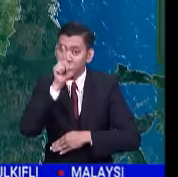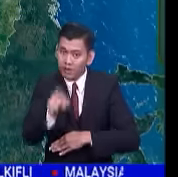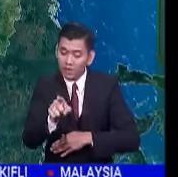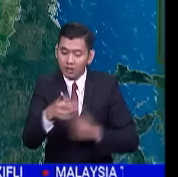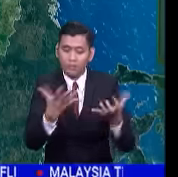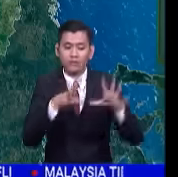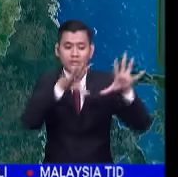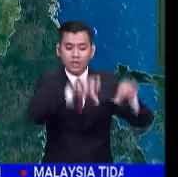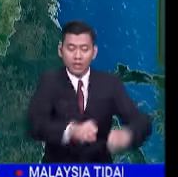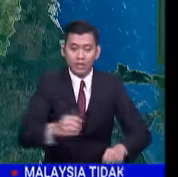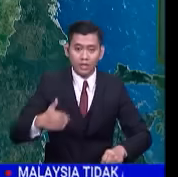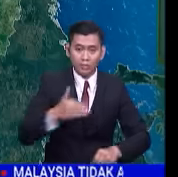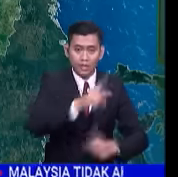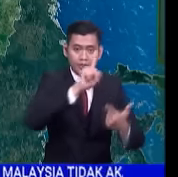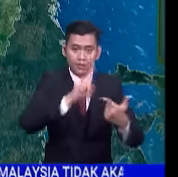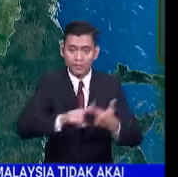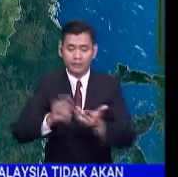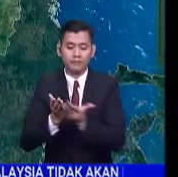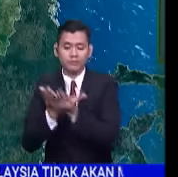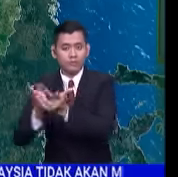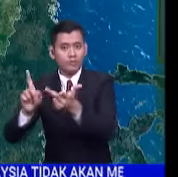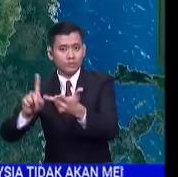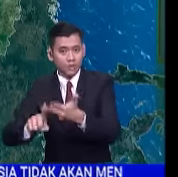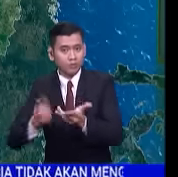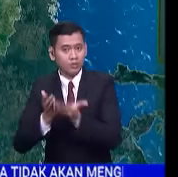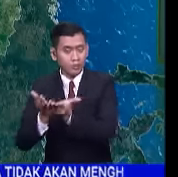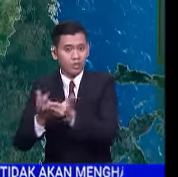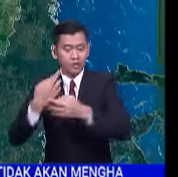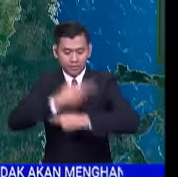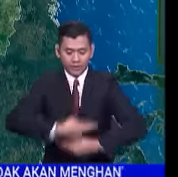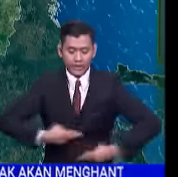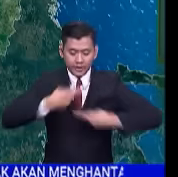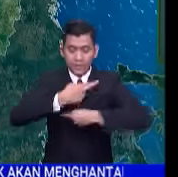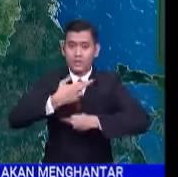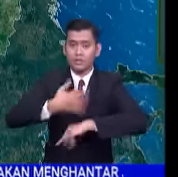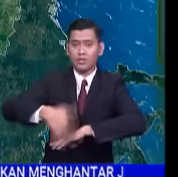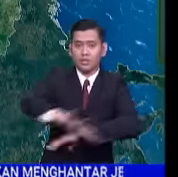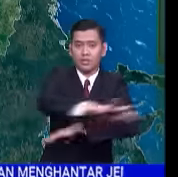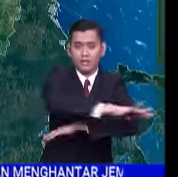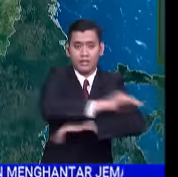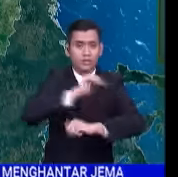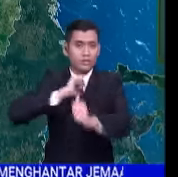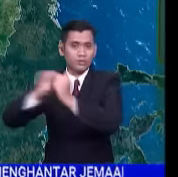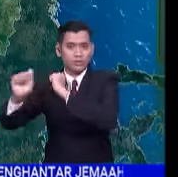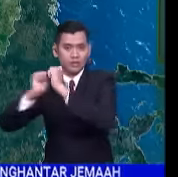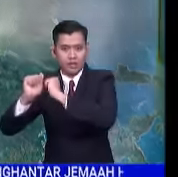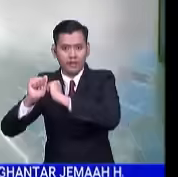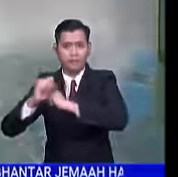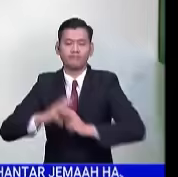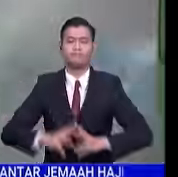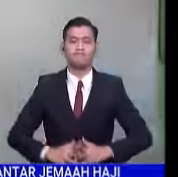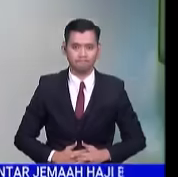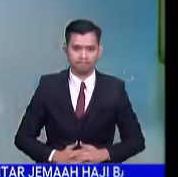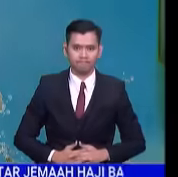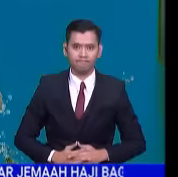menangkap ikan, bot-bot kecil dan perkapalan serta aktiviti pantai dan sukan laut.